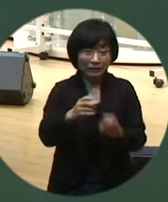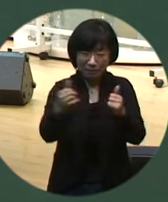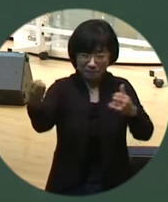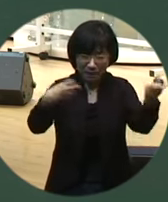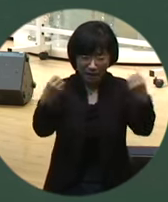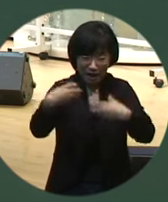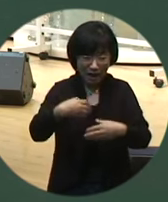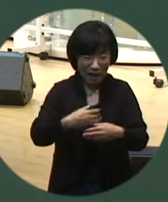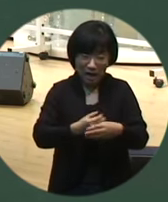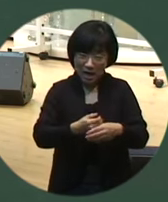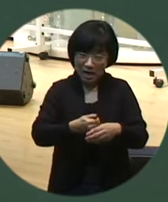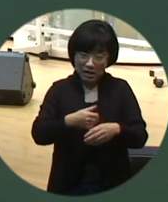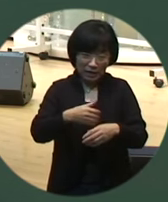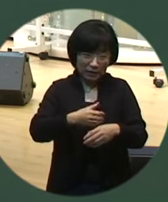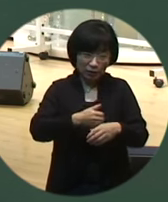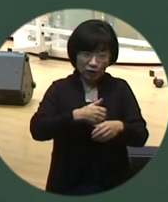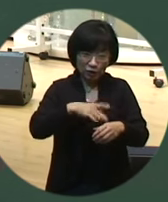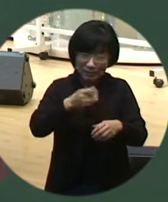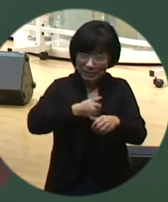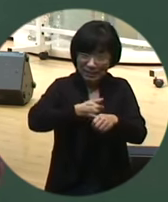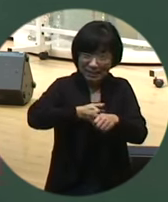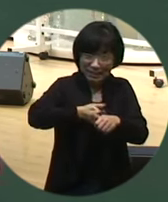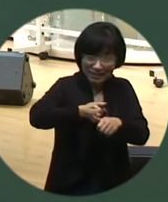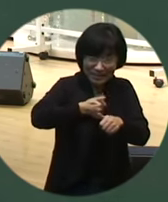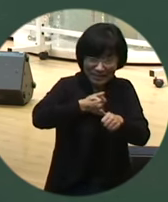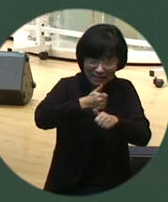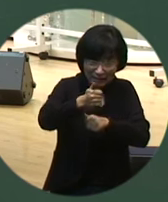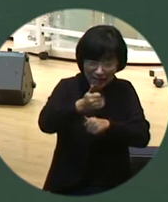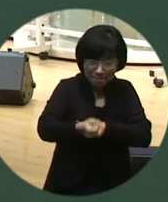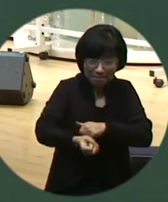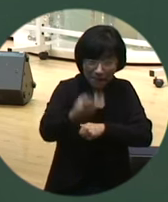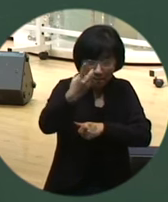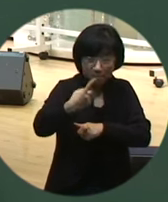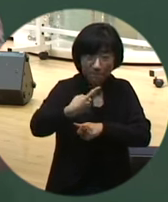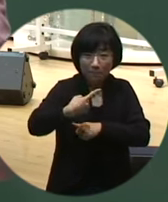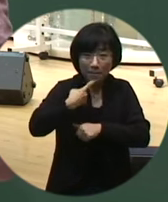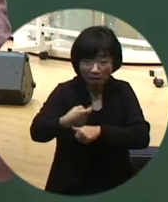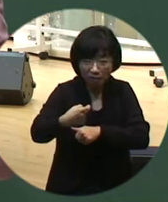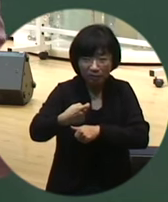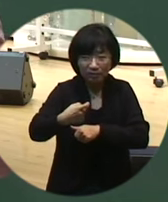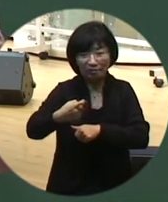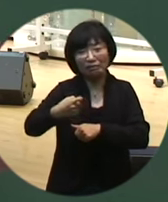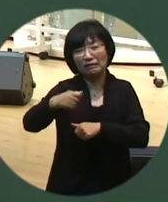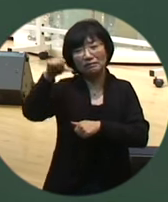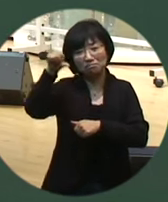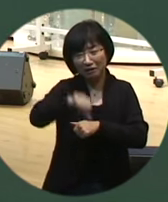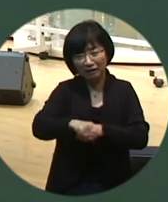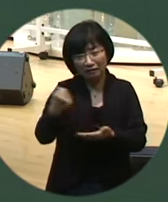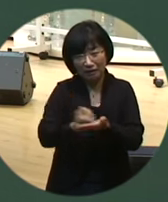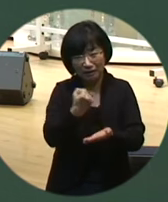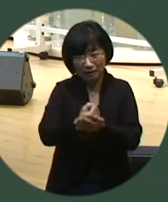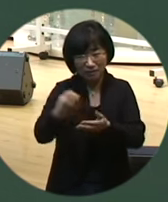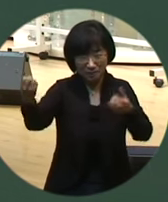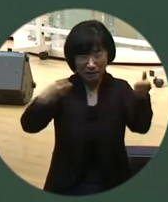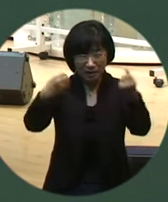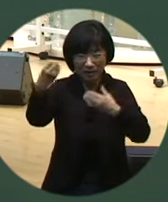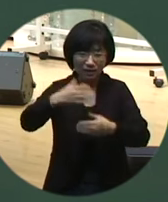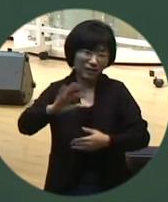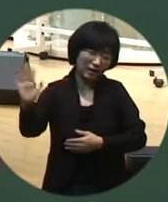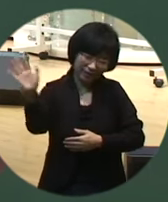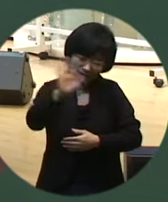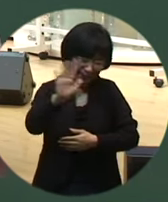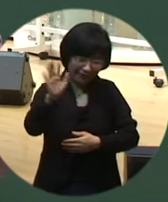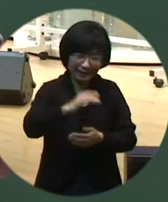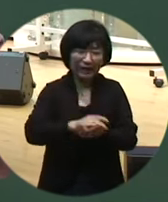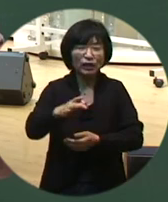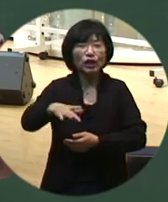you've seen it incorrectly. 계속 지다가 진 거예요. We were losing the whole time and then we lost. 골 넣었다고 이긴 게 아닙니다. Just because you put in the goal doesn't mean that you're winning.